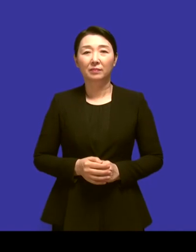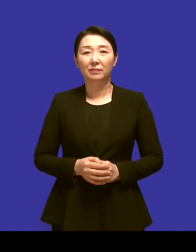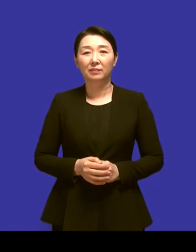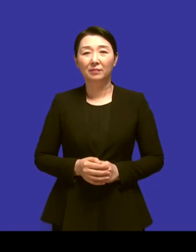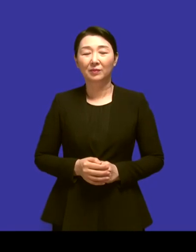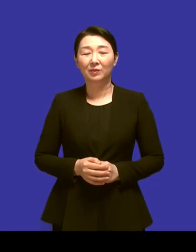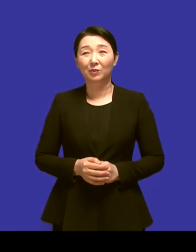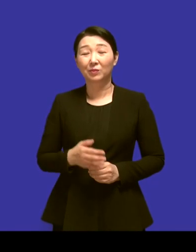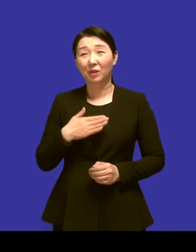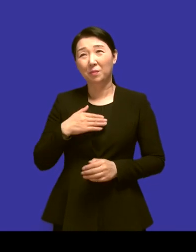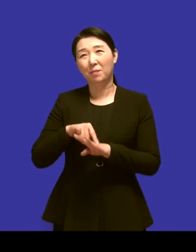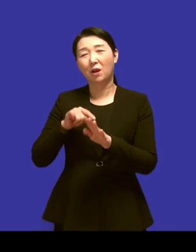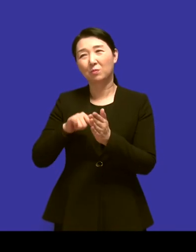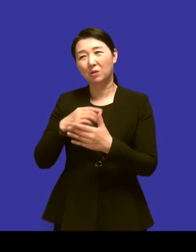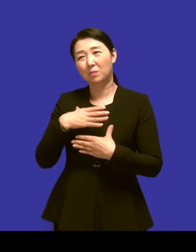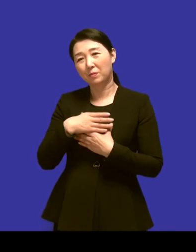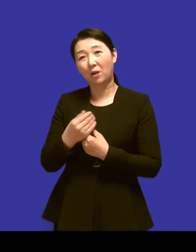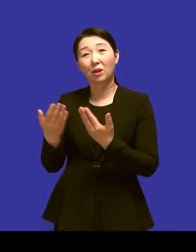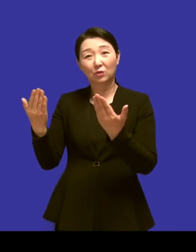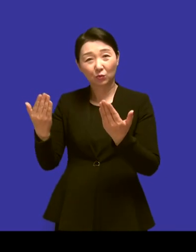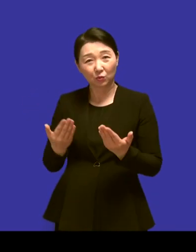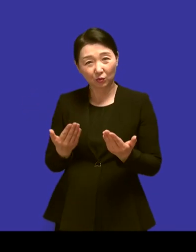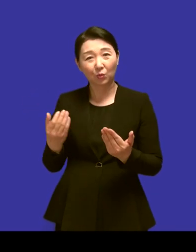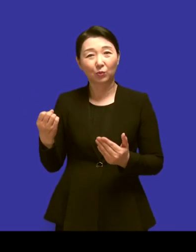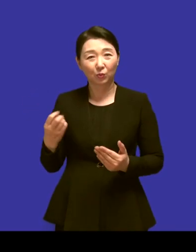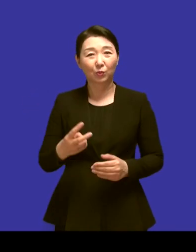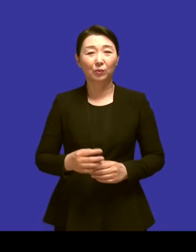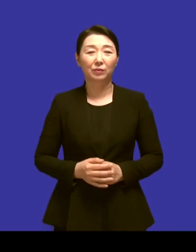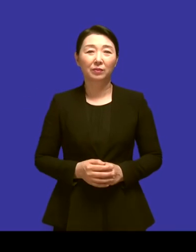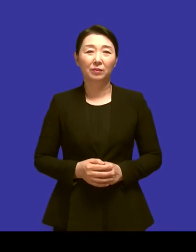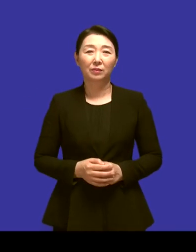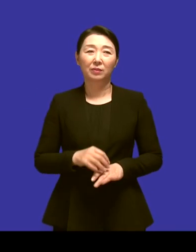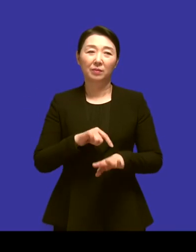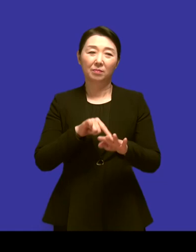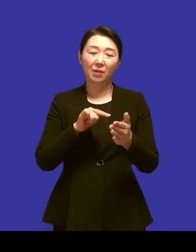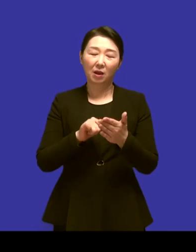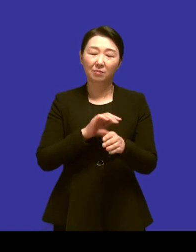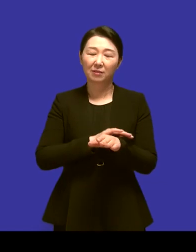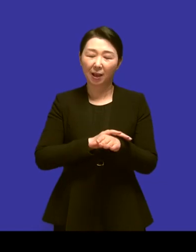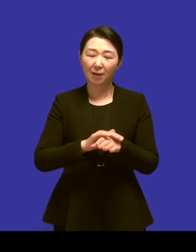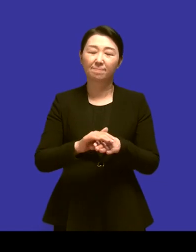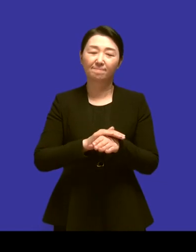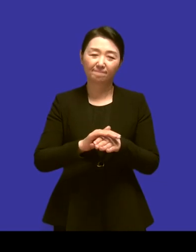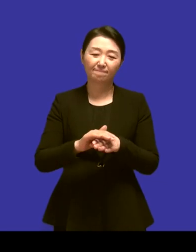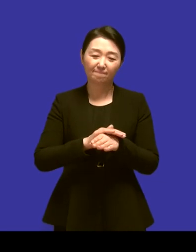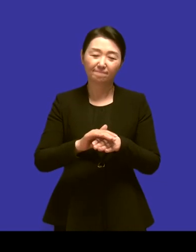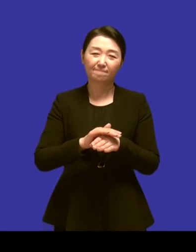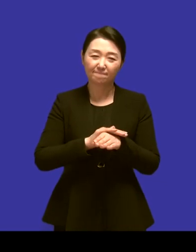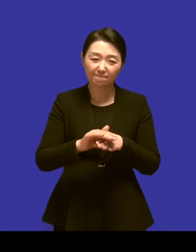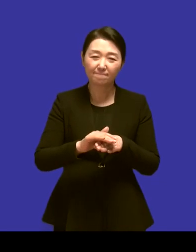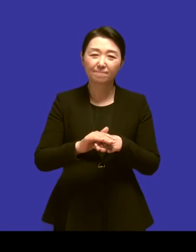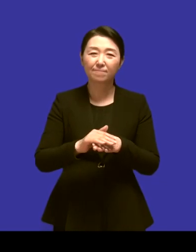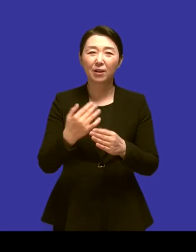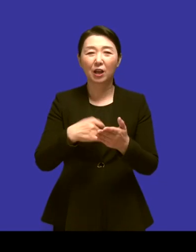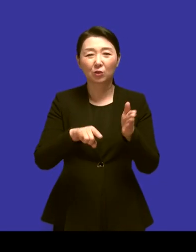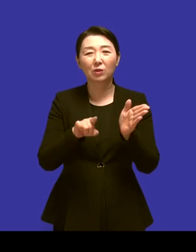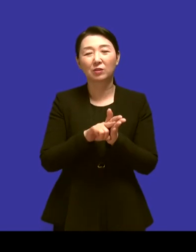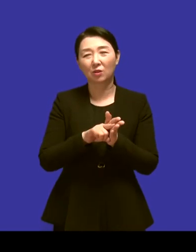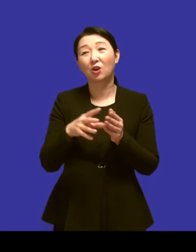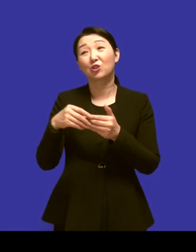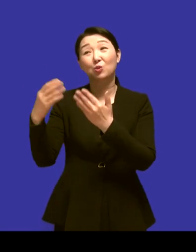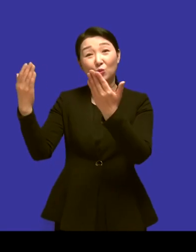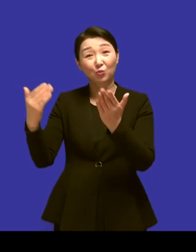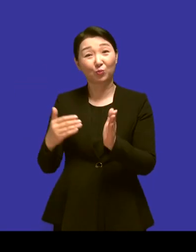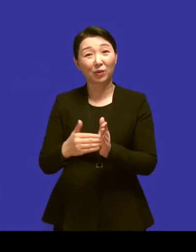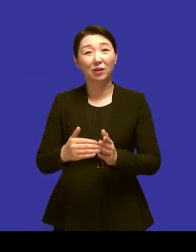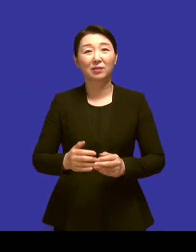마음을 좀 평안하게 해주시고 더 뭔가 마음을 잘 잡을 수 있게끔 계속 인도를 해주셨어서